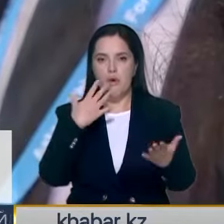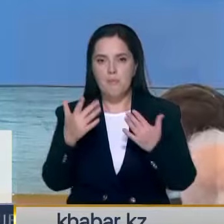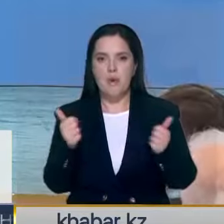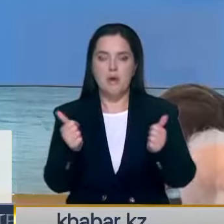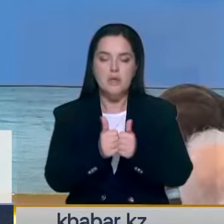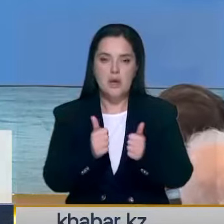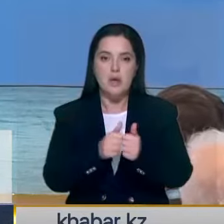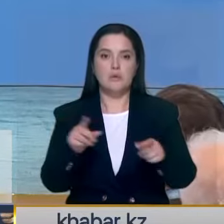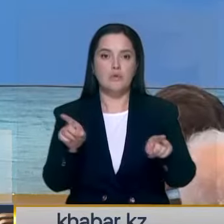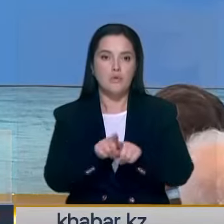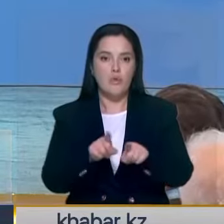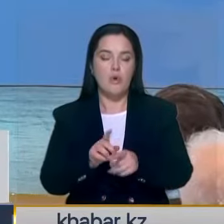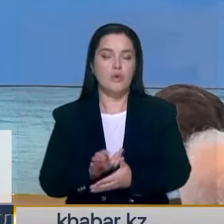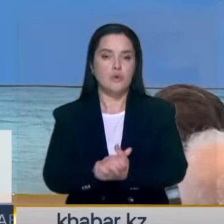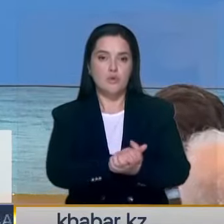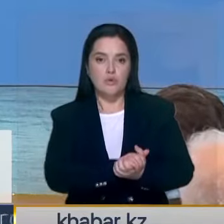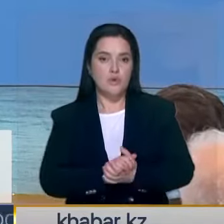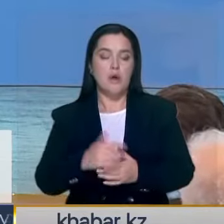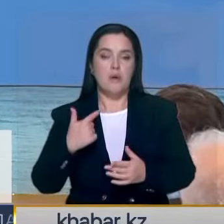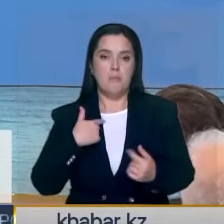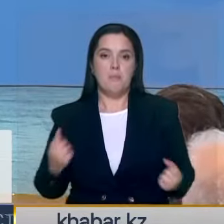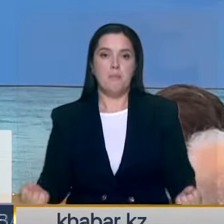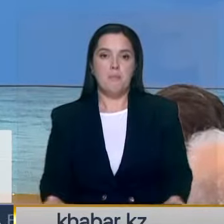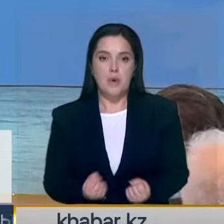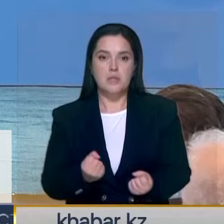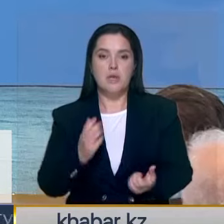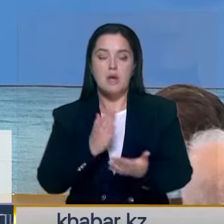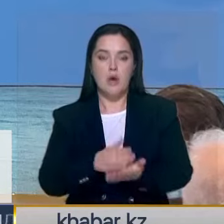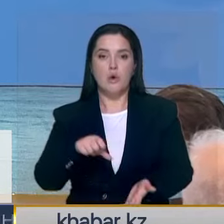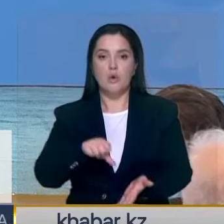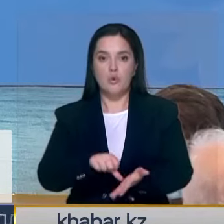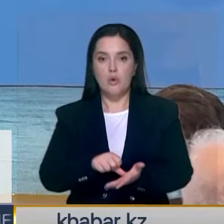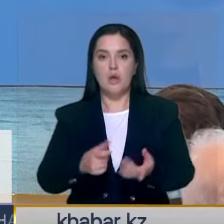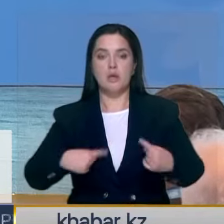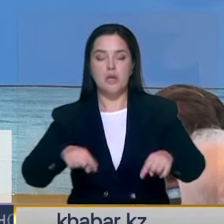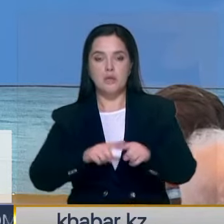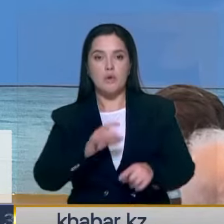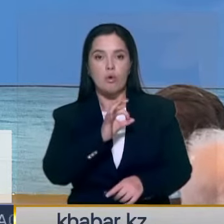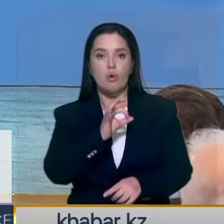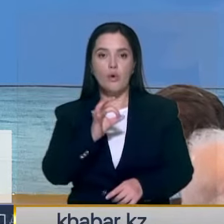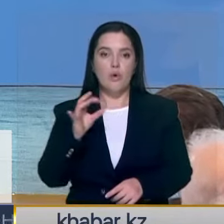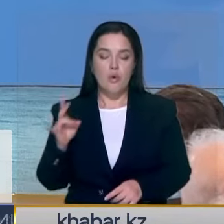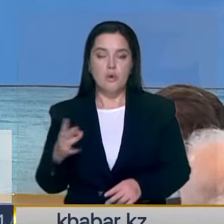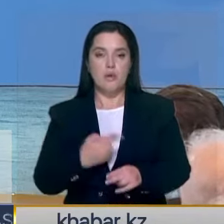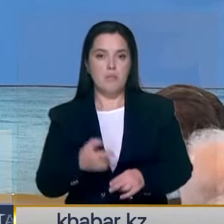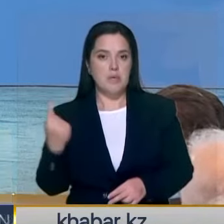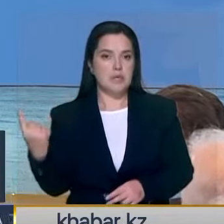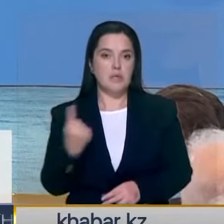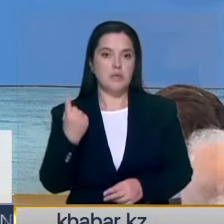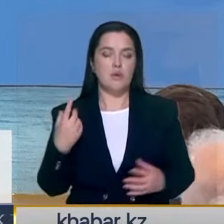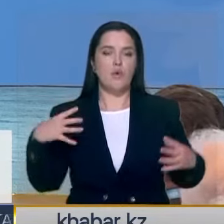и дипломатия поэтому мы решительно поддерживаем роль организации Объединённых Наций как единственной универсальной